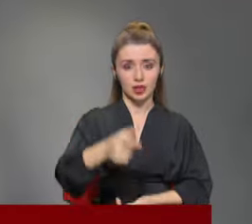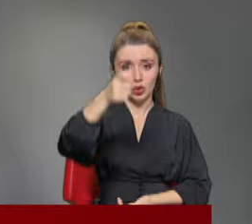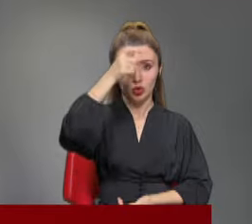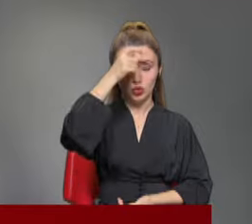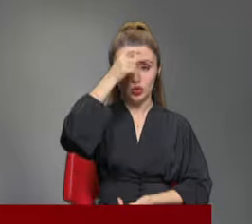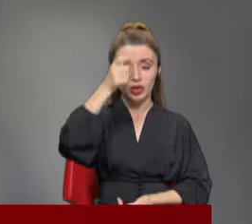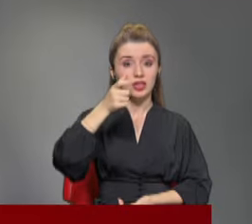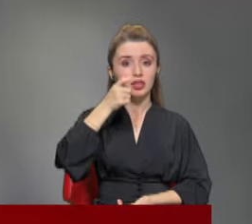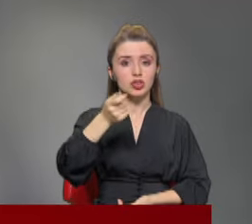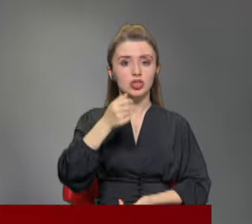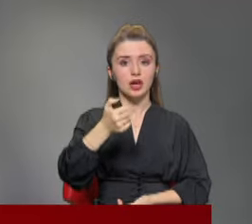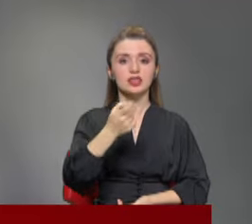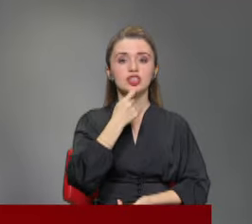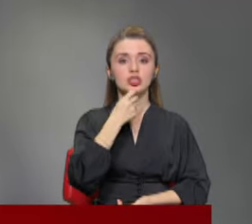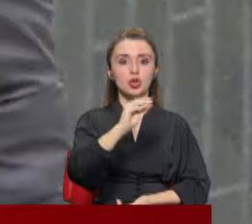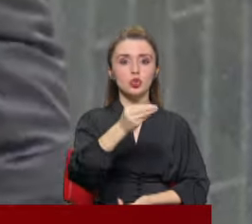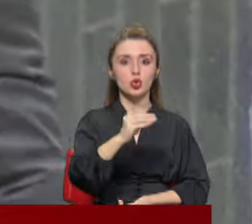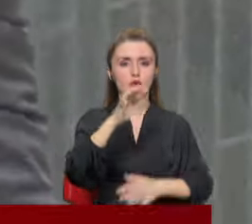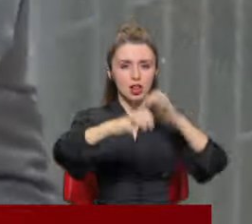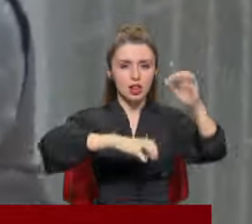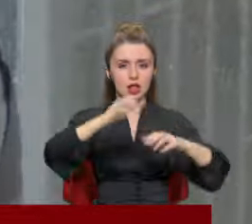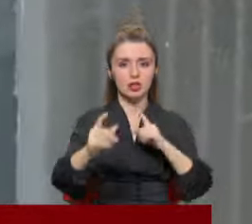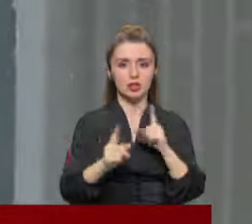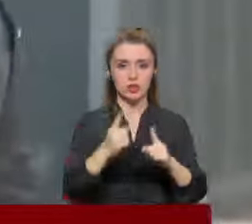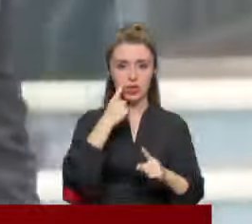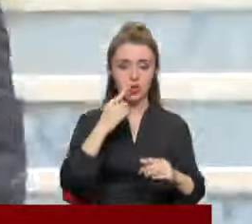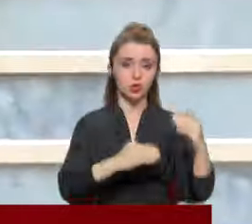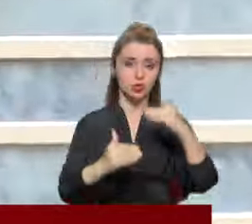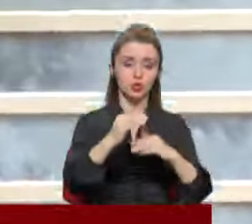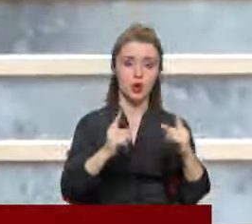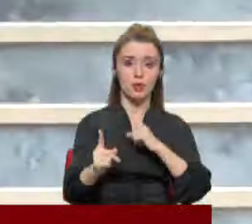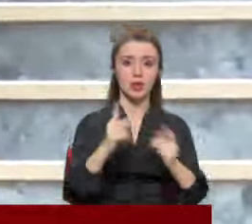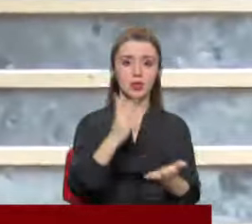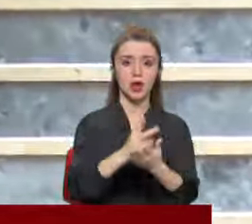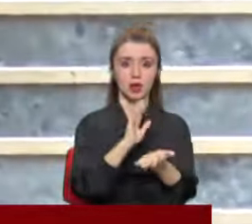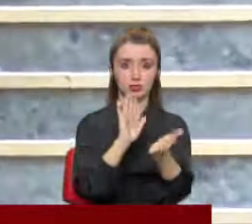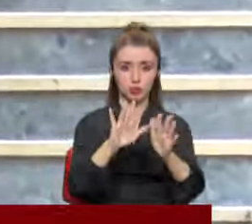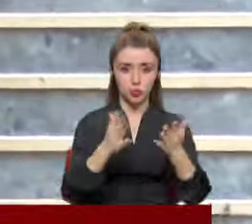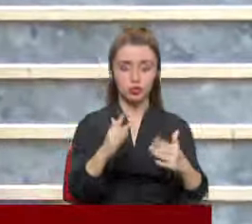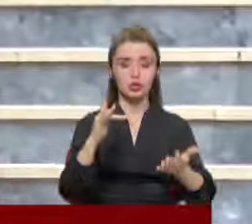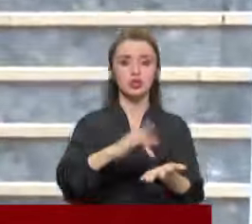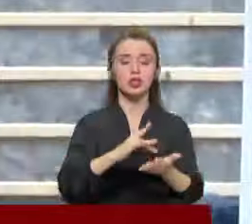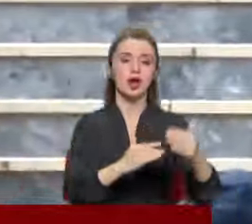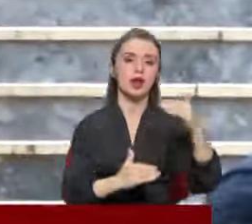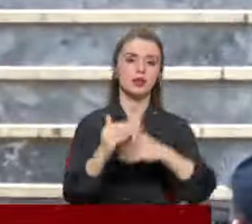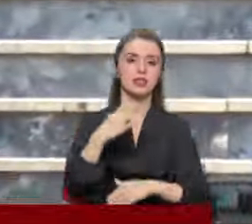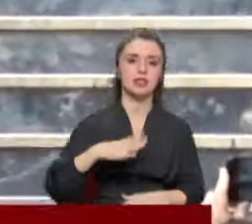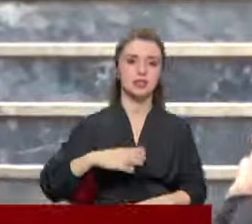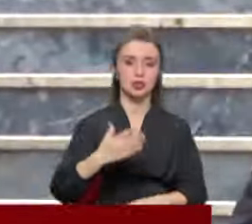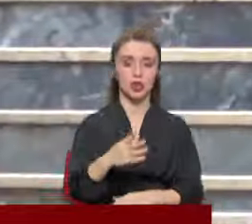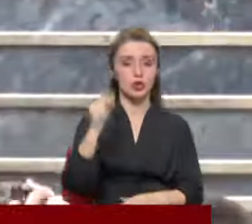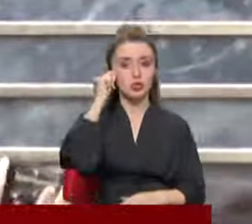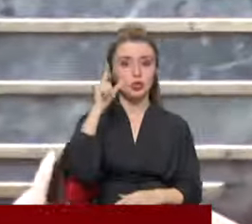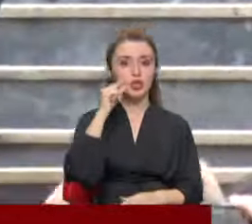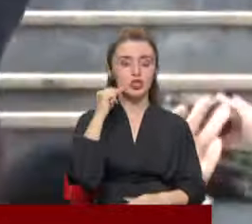Türkiye'yi sarsan 6 yaşındaki çocuğa istismar davasında istinaf mahkemesi kararı bozdu. Cezaların artırılmasını istedi.